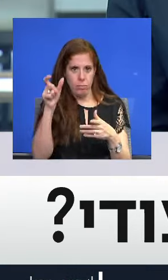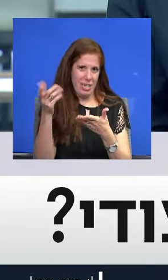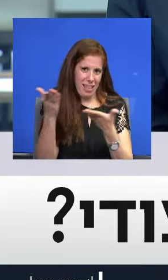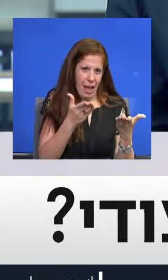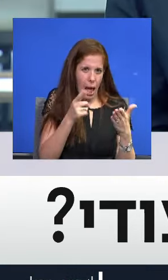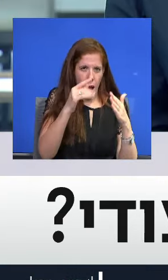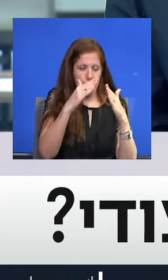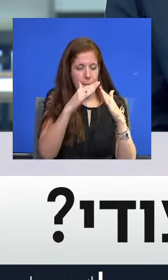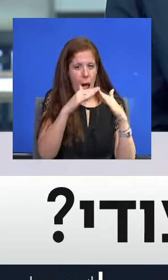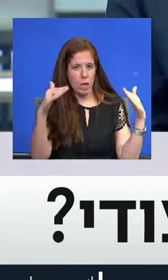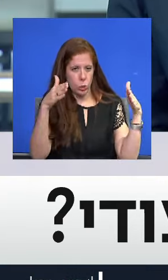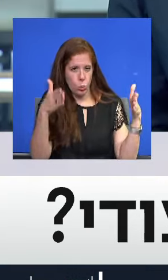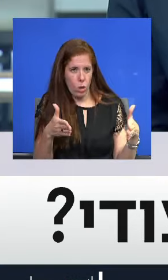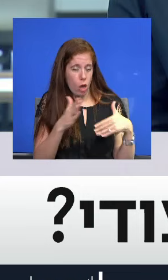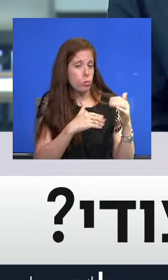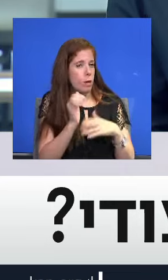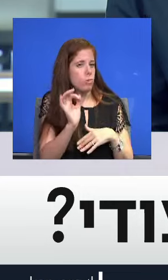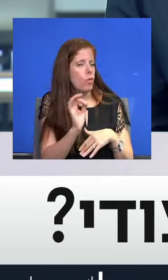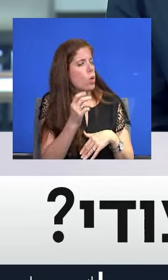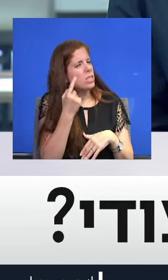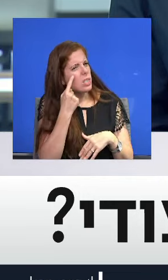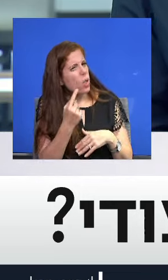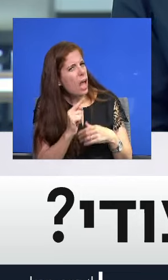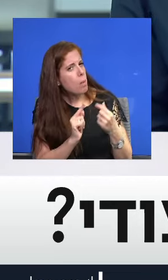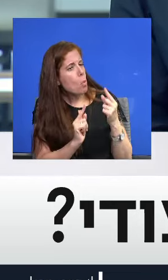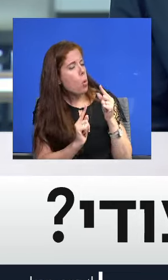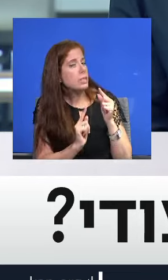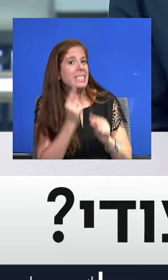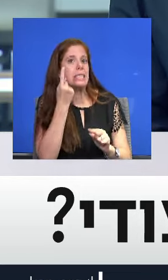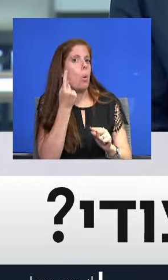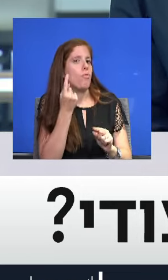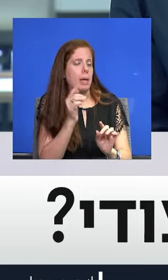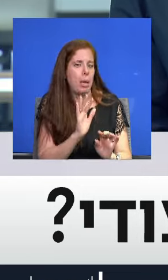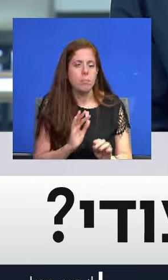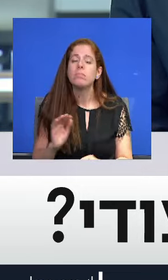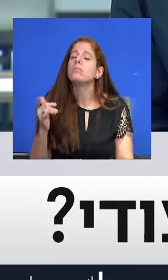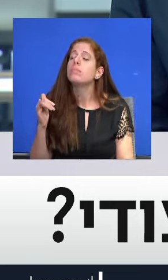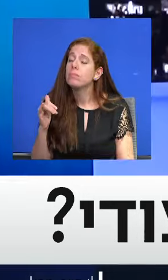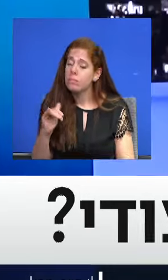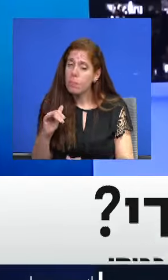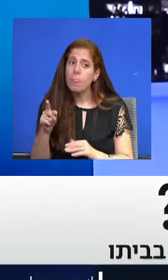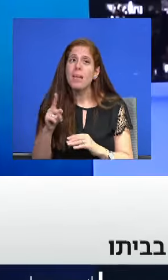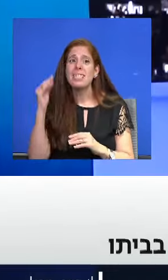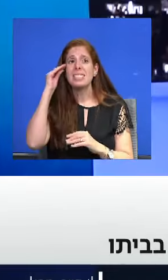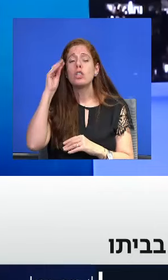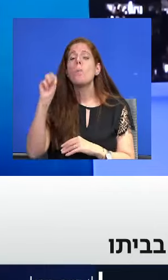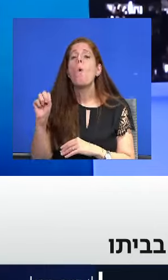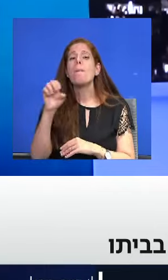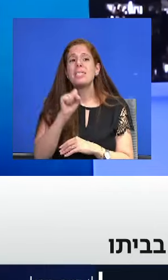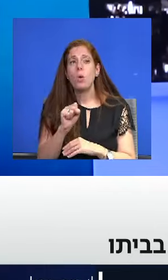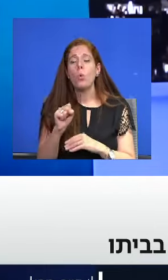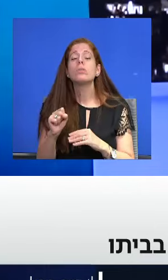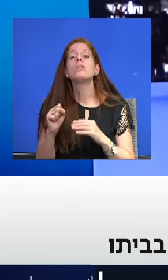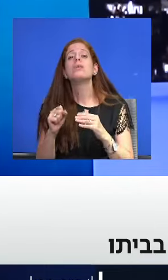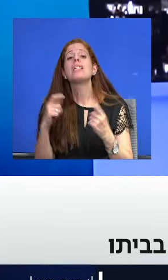תחום העולם הערבי, זה לא נראה כמו צירוף מקרים. לחלוטין, מיכל. קודם כל נזכיר שמוחמד סעוד, תושב ריאד, התפרסם